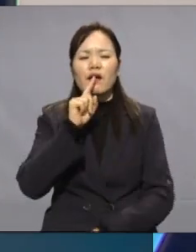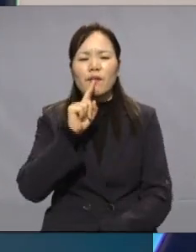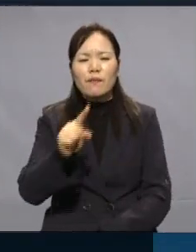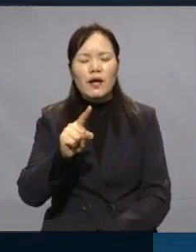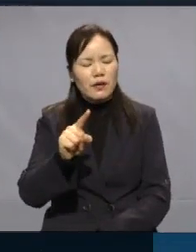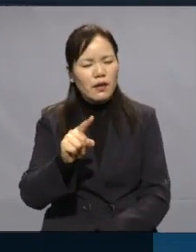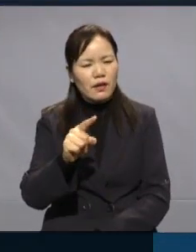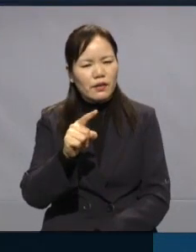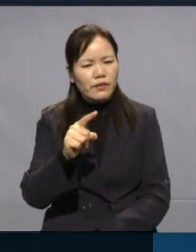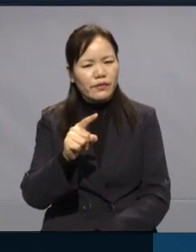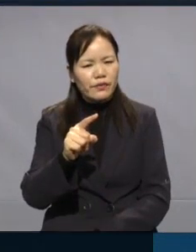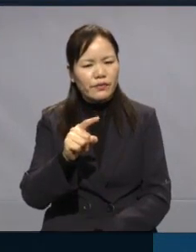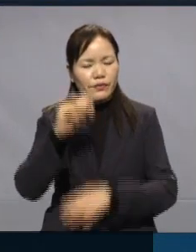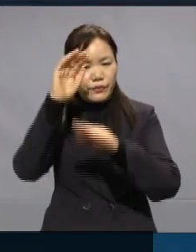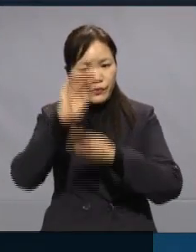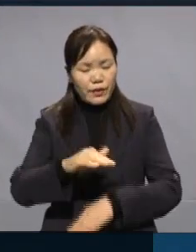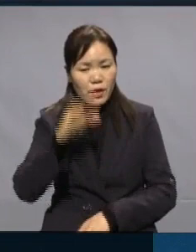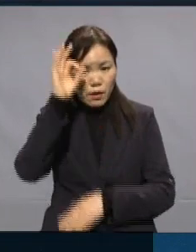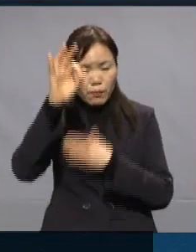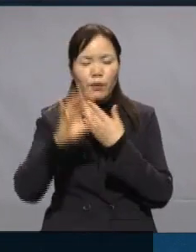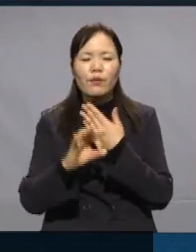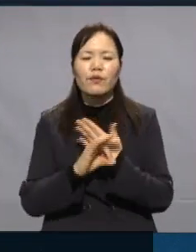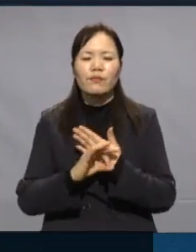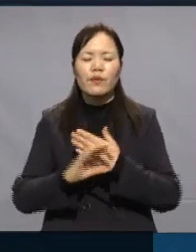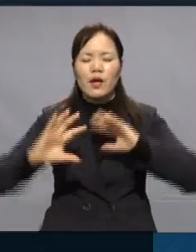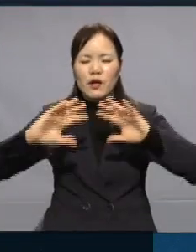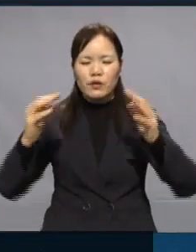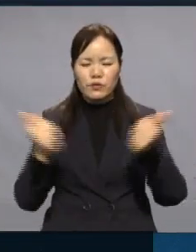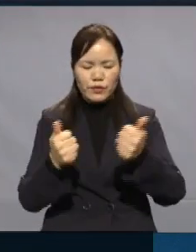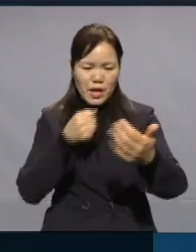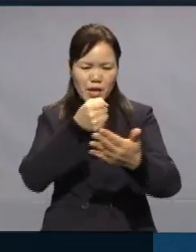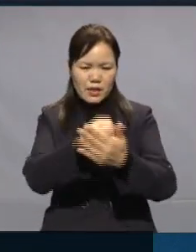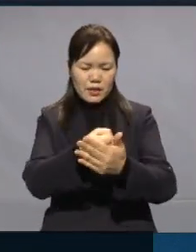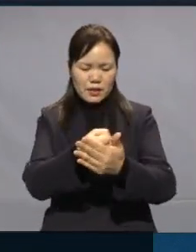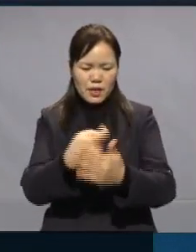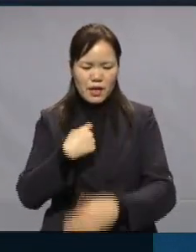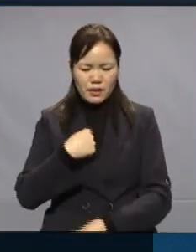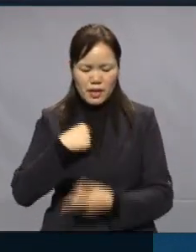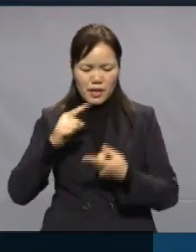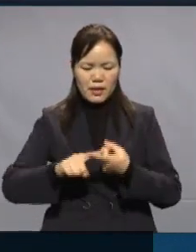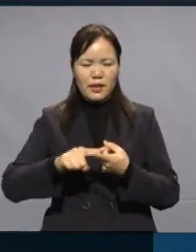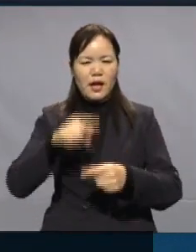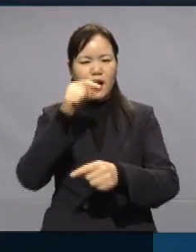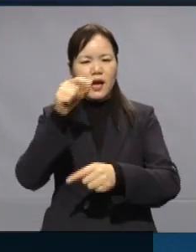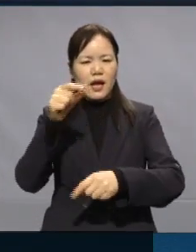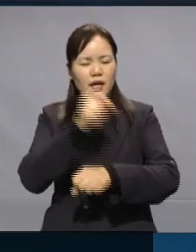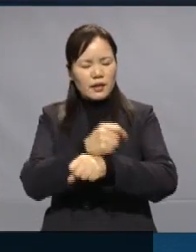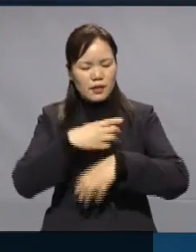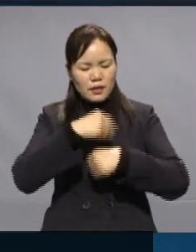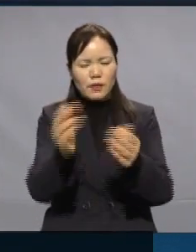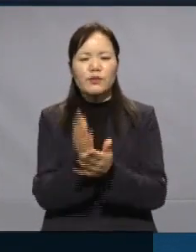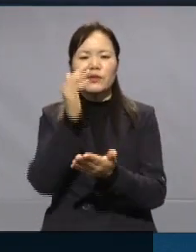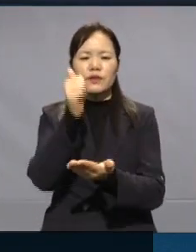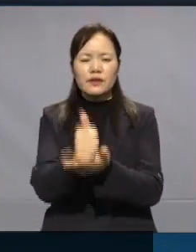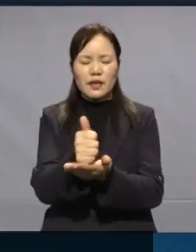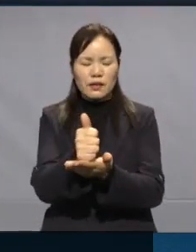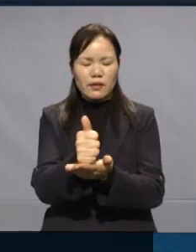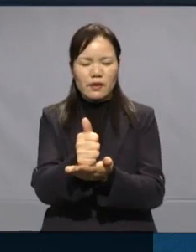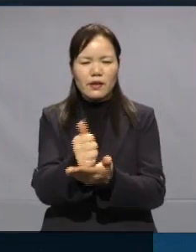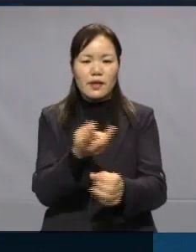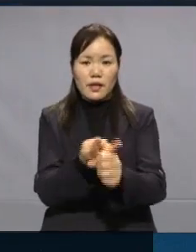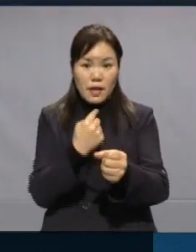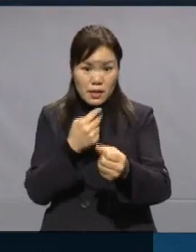두 부분 그 문맥만 보면 국회가 의결한 본인에 대한 행안부 장관에 대한 탄핵안을 부정하고 싶은